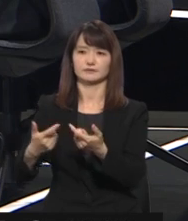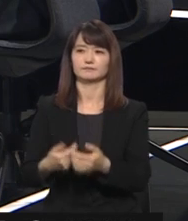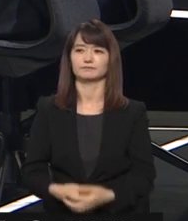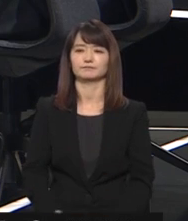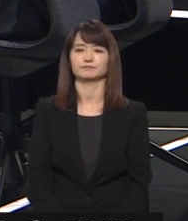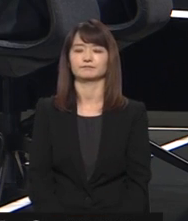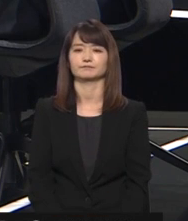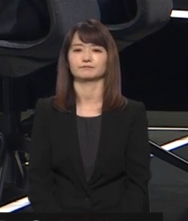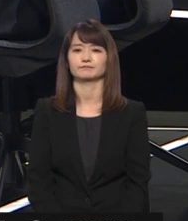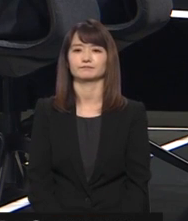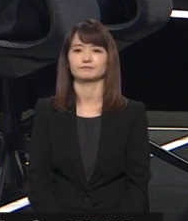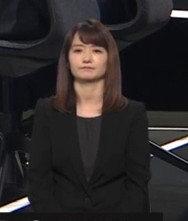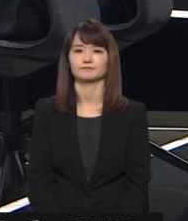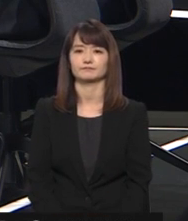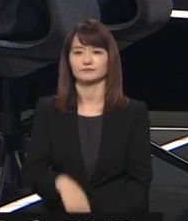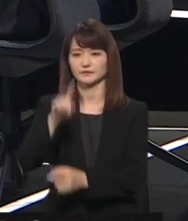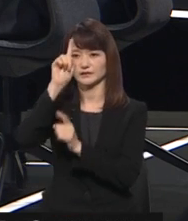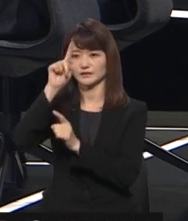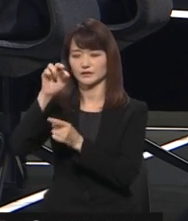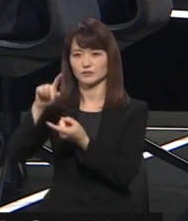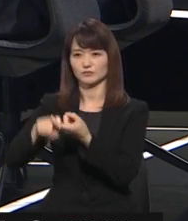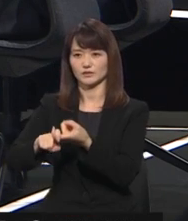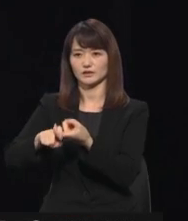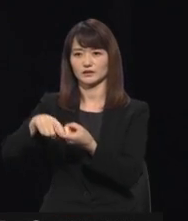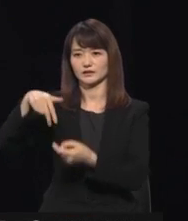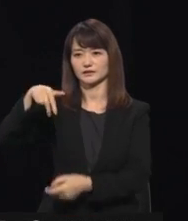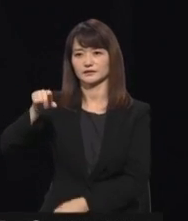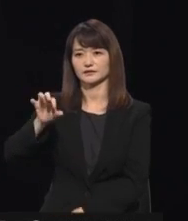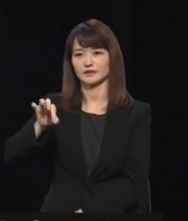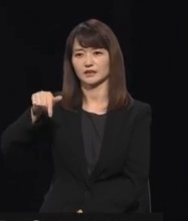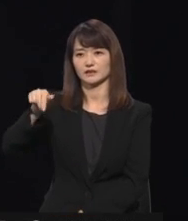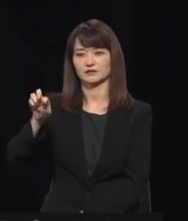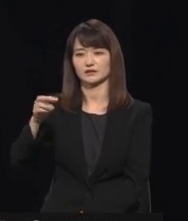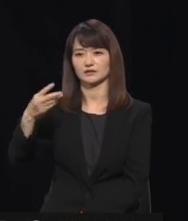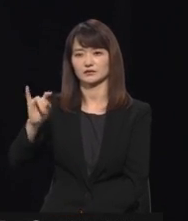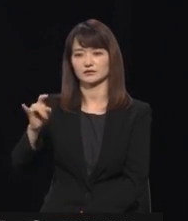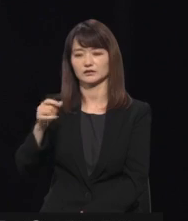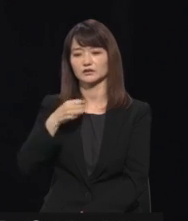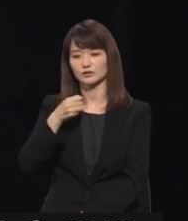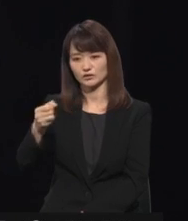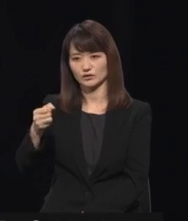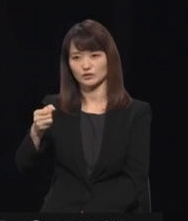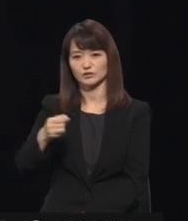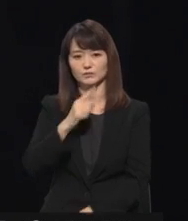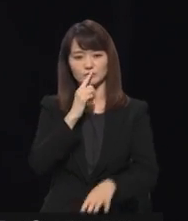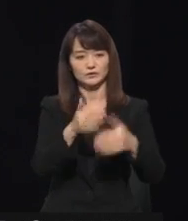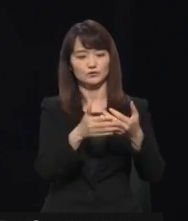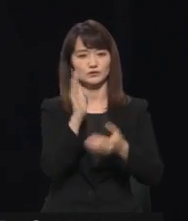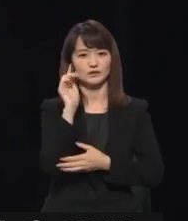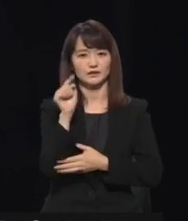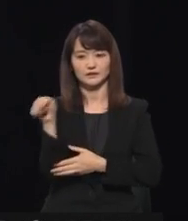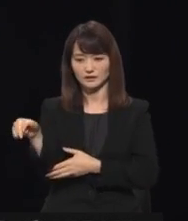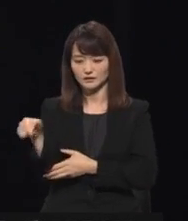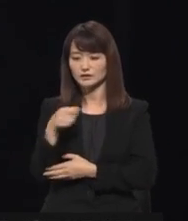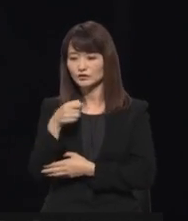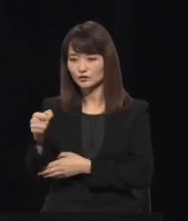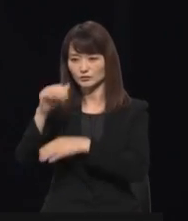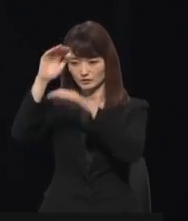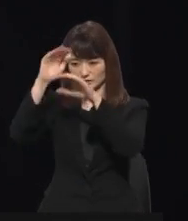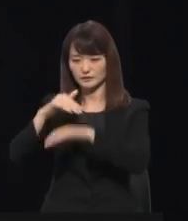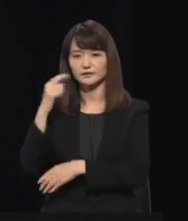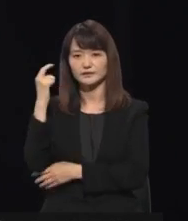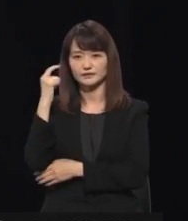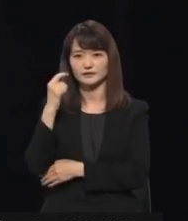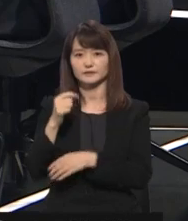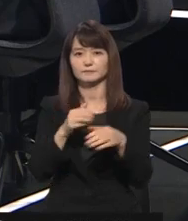퇴원 그런거 측면 개로 분리되는 장경 태연은 이특을 할 예정 에서 민주당 얘기는 장 의원으로부터 좀더 듣도록 하겠습니다 오늘 내부는